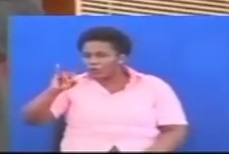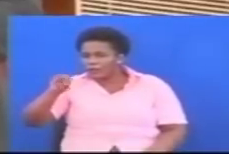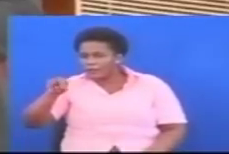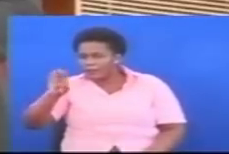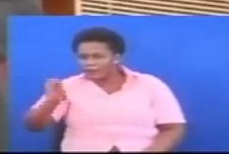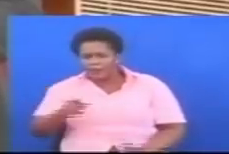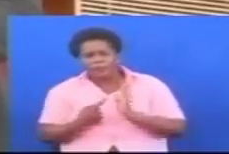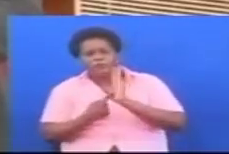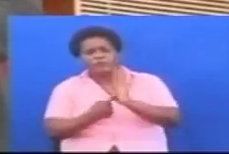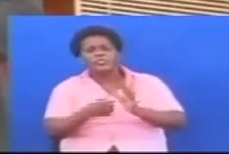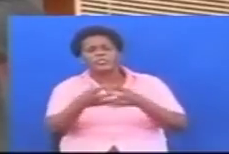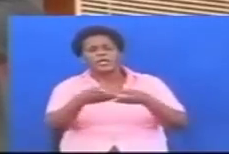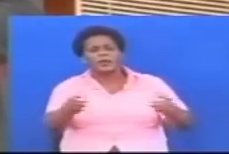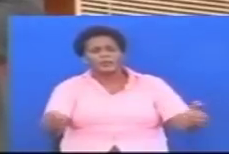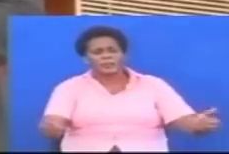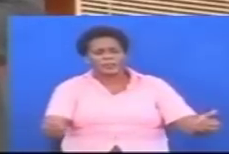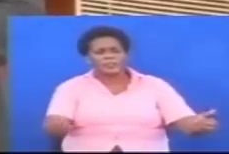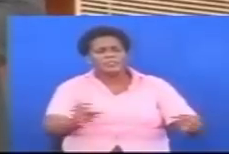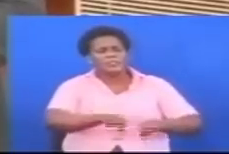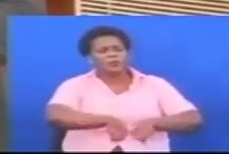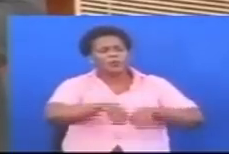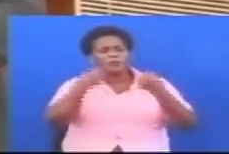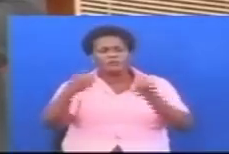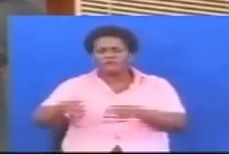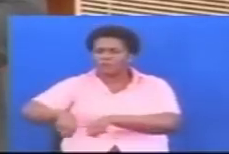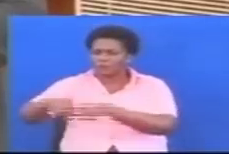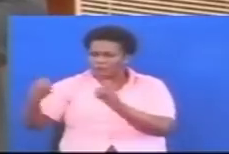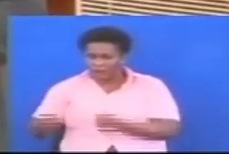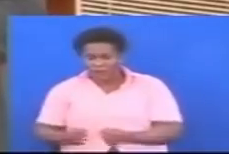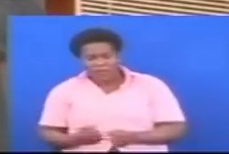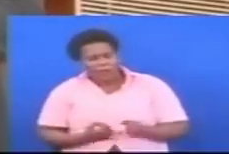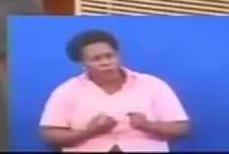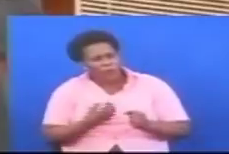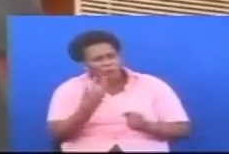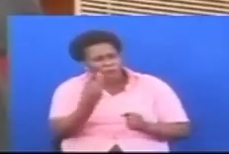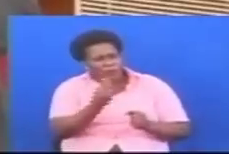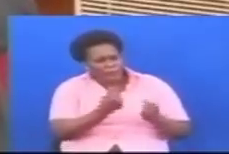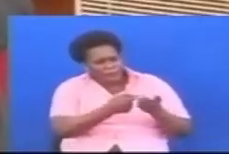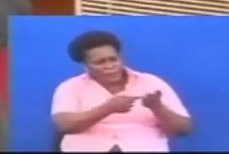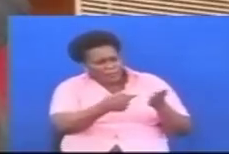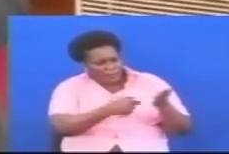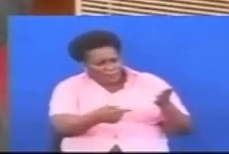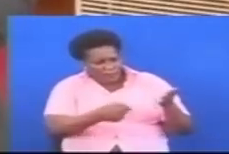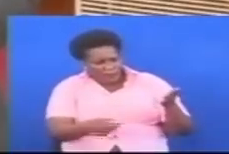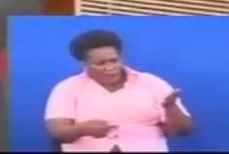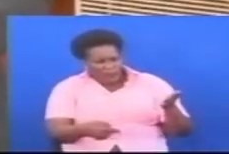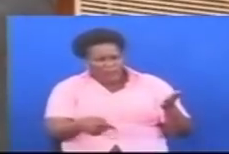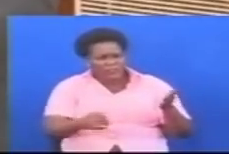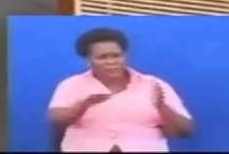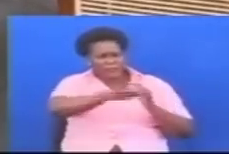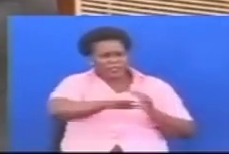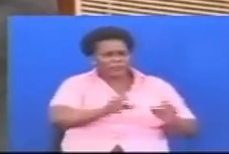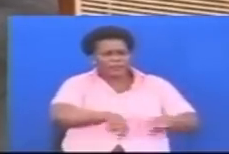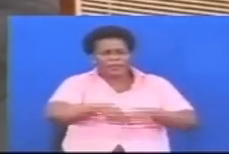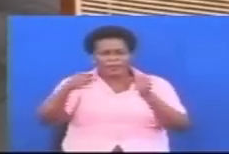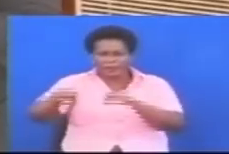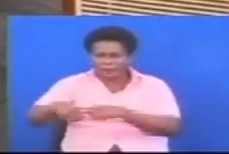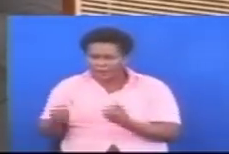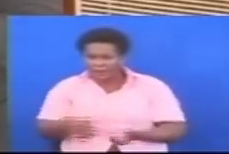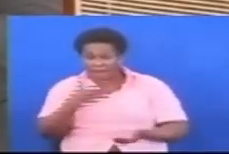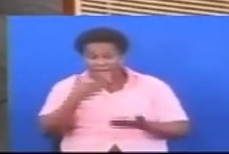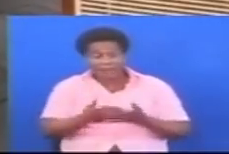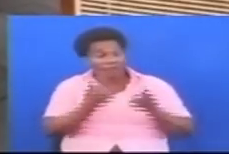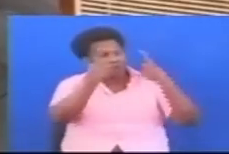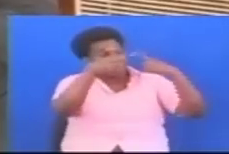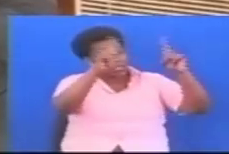mkubwa hapa, na hii tunatoa kwa baadhi ya maeneo yaliyoathirika kwa kiwango kikubwa katika maeneo ya vyanzo vya maji katika misitu ya hifadhi ya